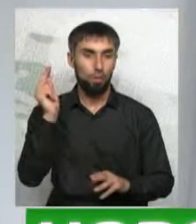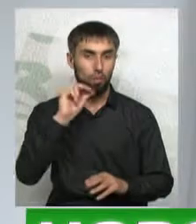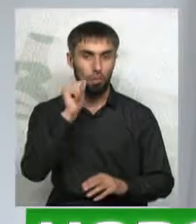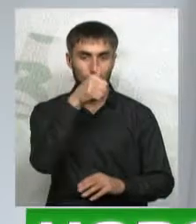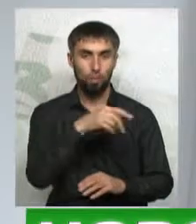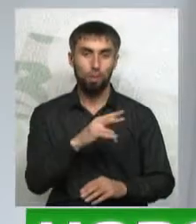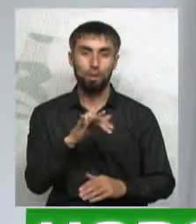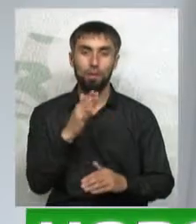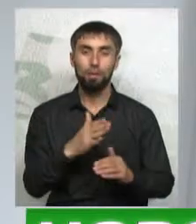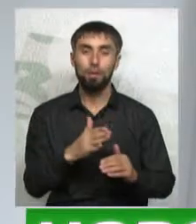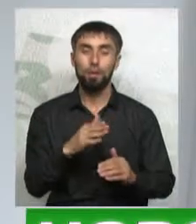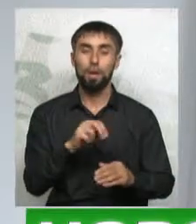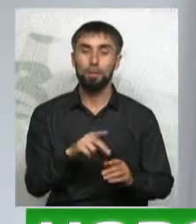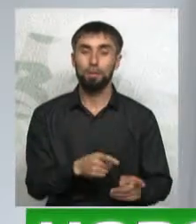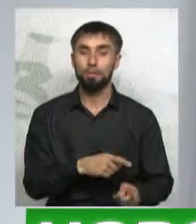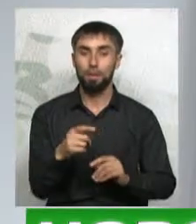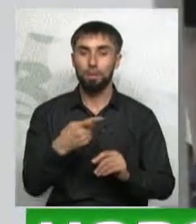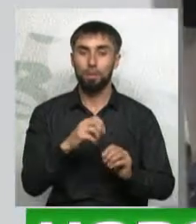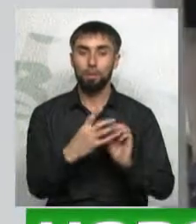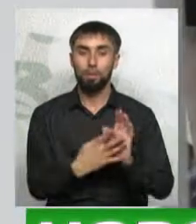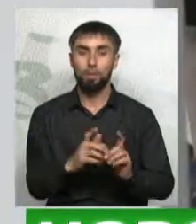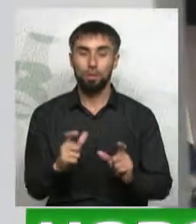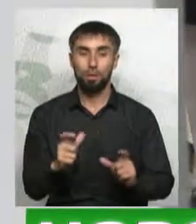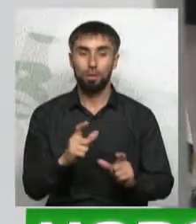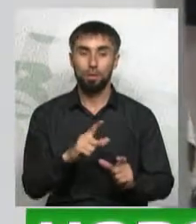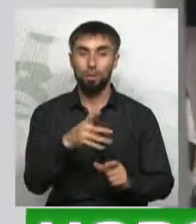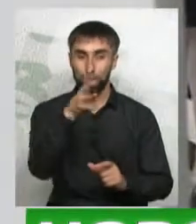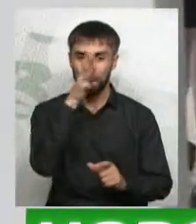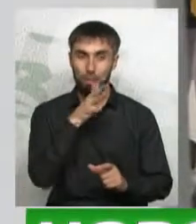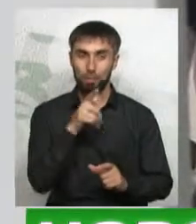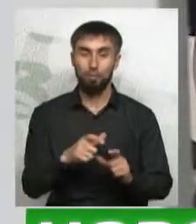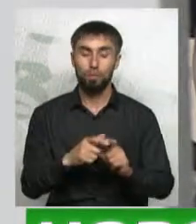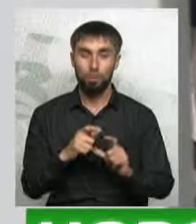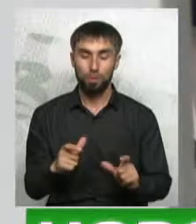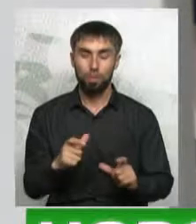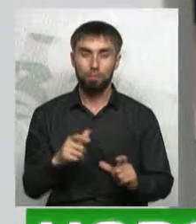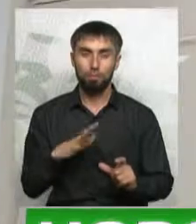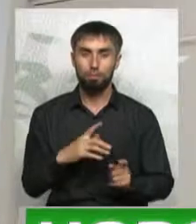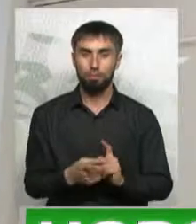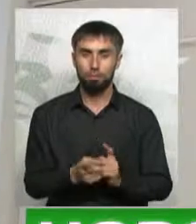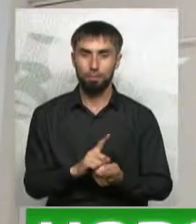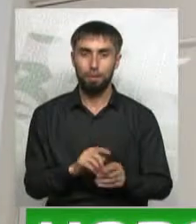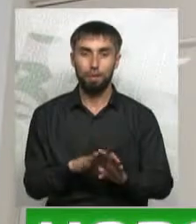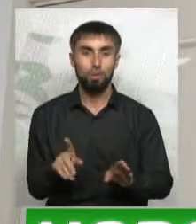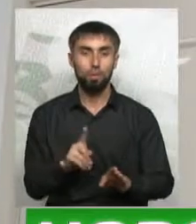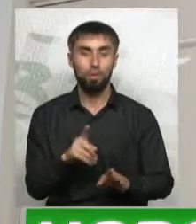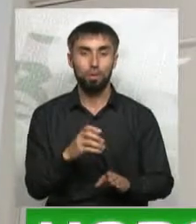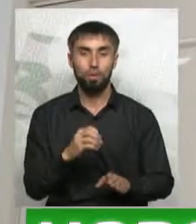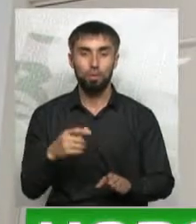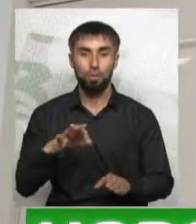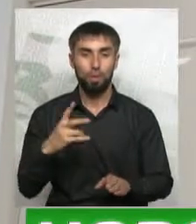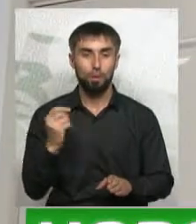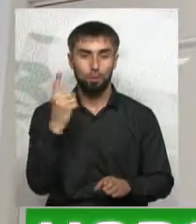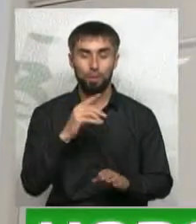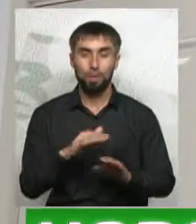дети завершали в 19-й школе. Почти за 5 месяцев общеобразовательное учреждение изменилось так, что его не узнать.